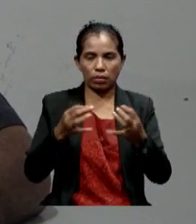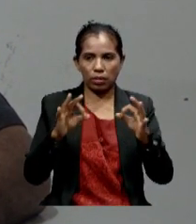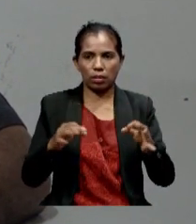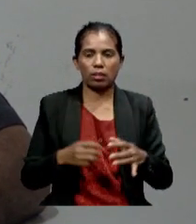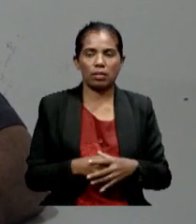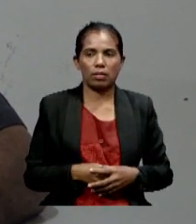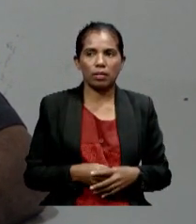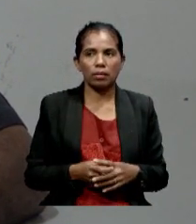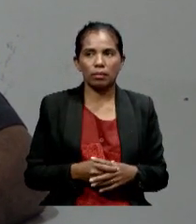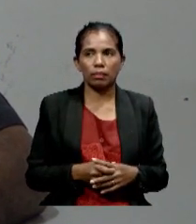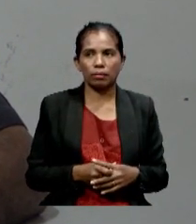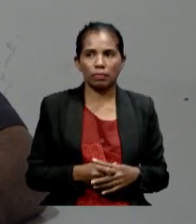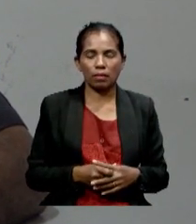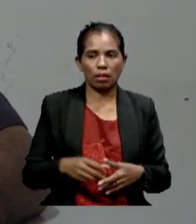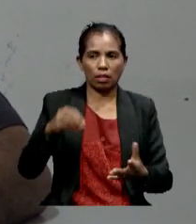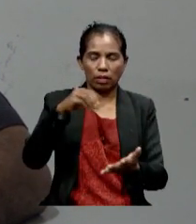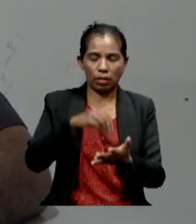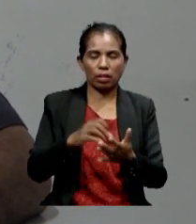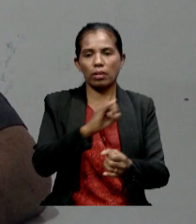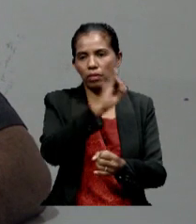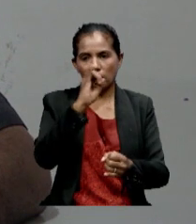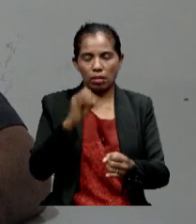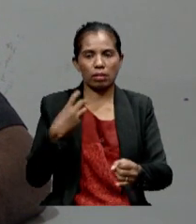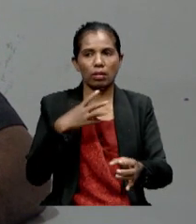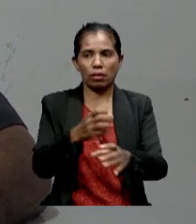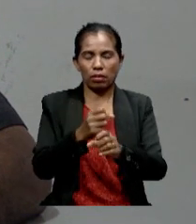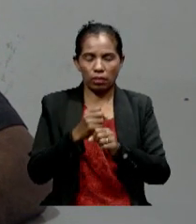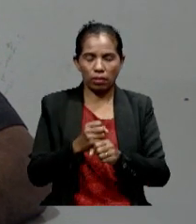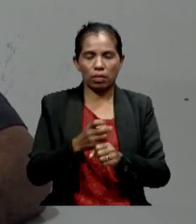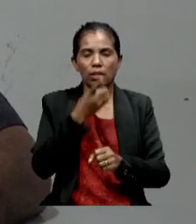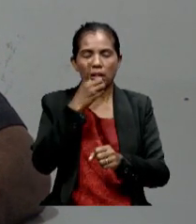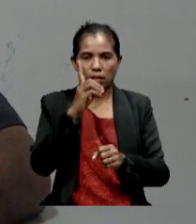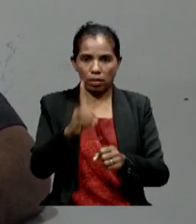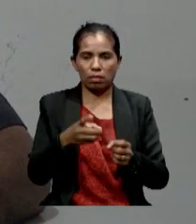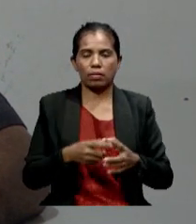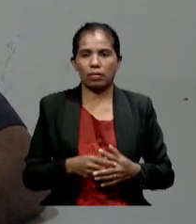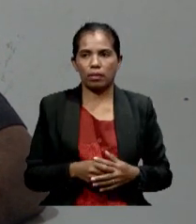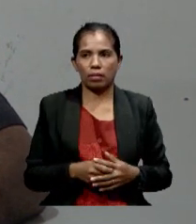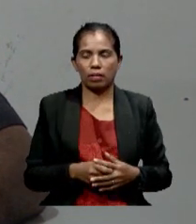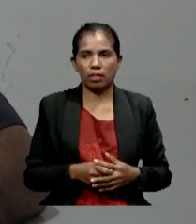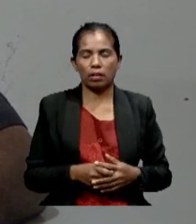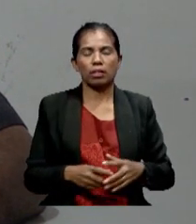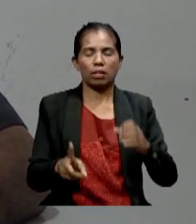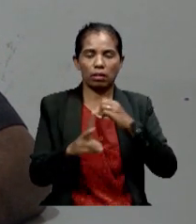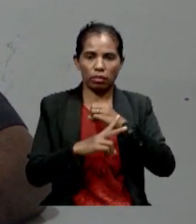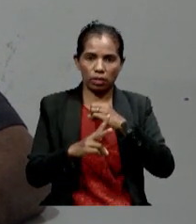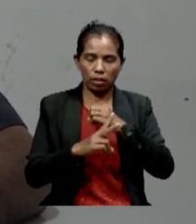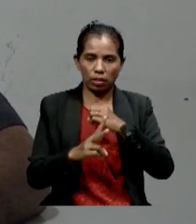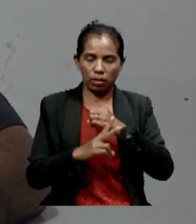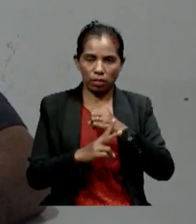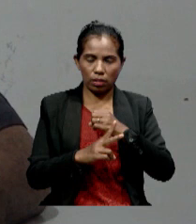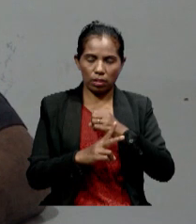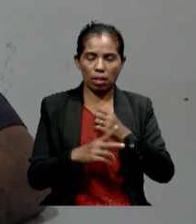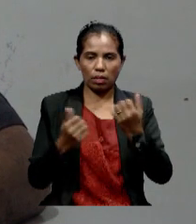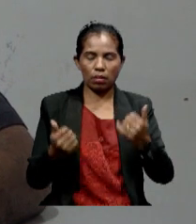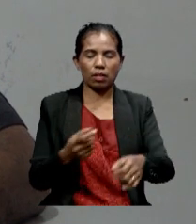ita investigação sira foto na investigação foto na declaração balo só vítima ga o ida na vem makane horas na